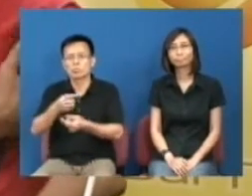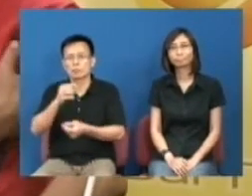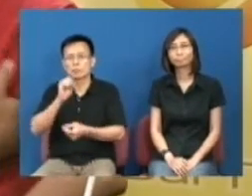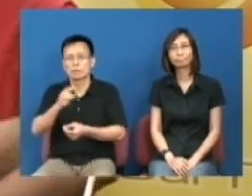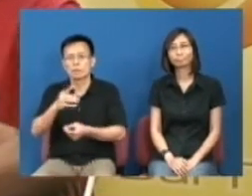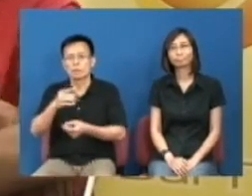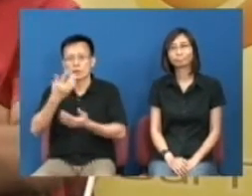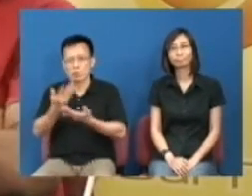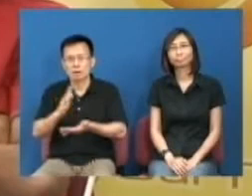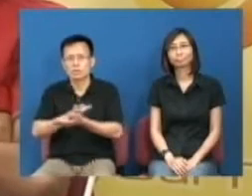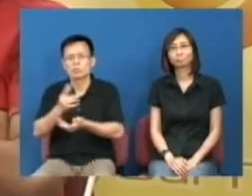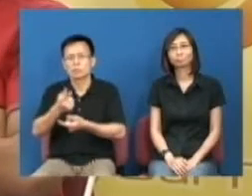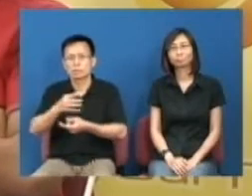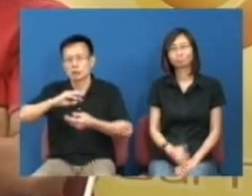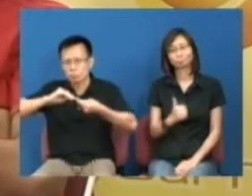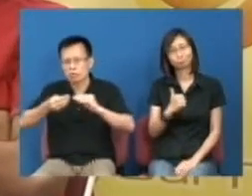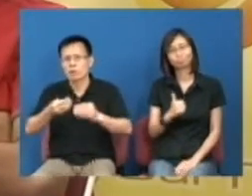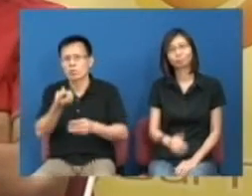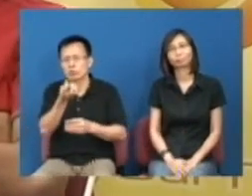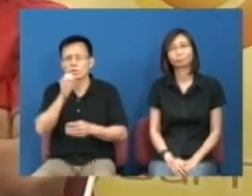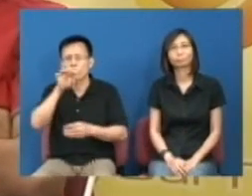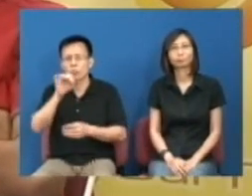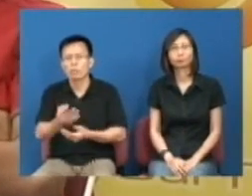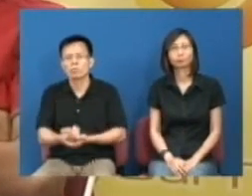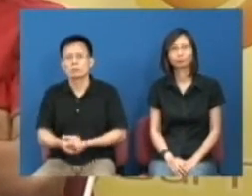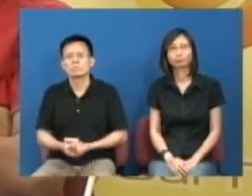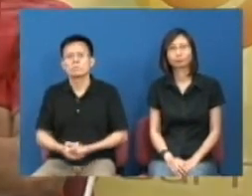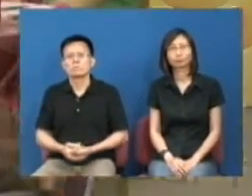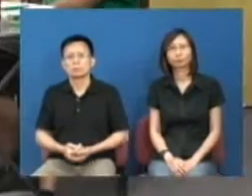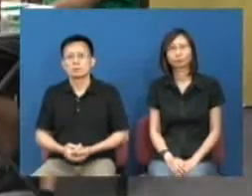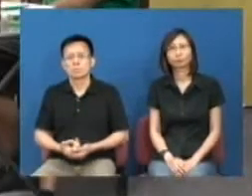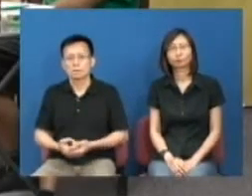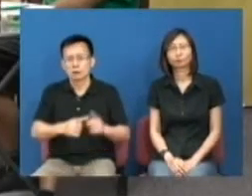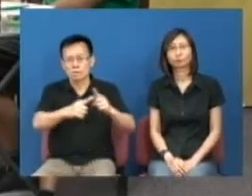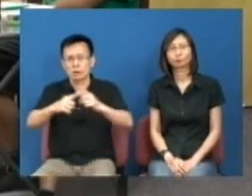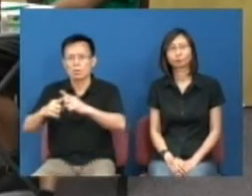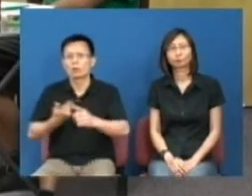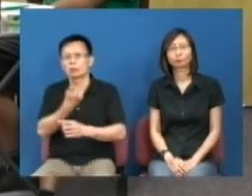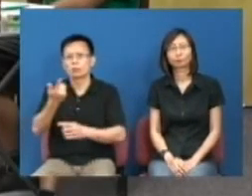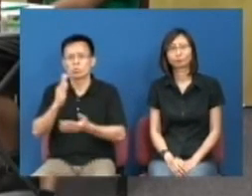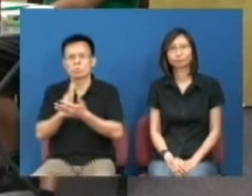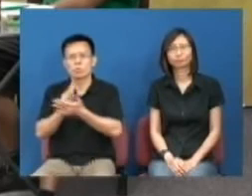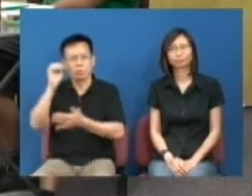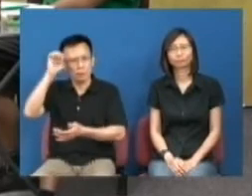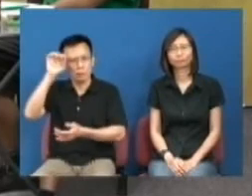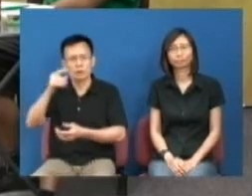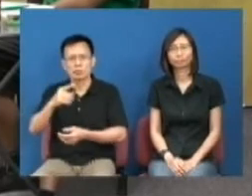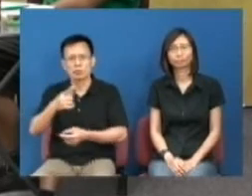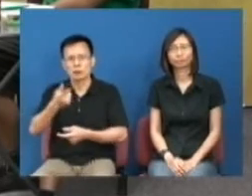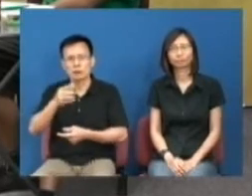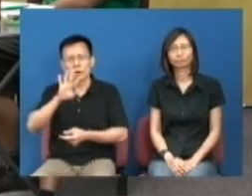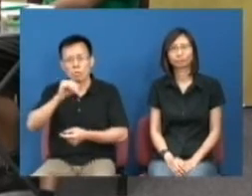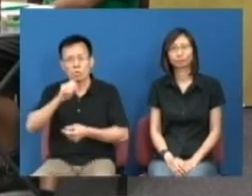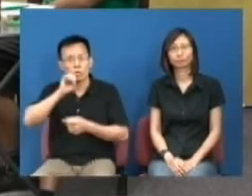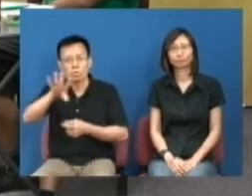今年就反而好似冇乜點講，即係咁民間有唔同嘅意見，你俾唔俾人講先？係